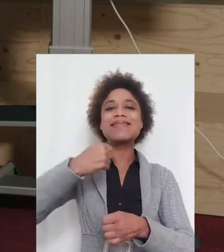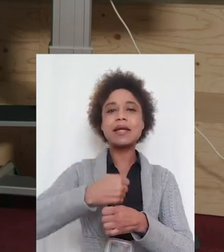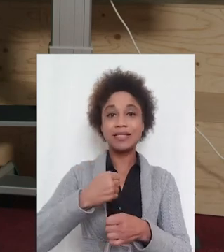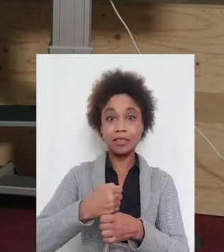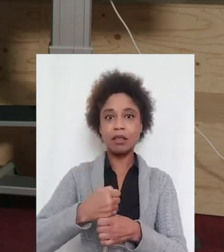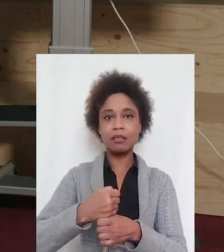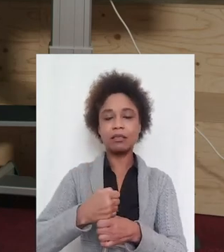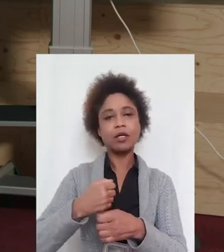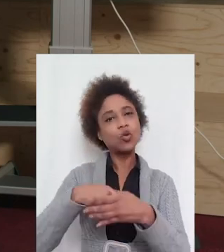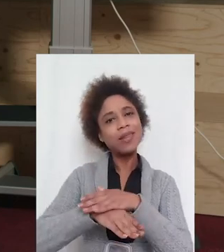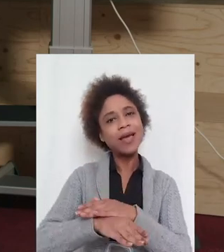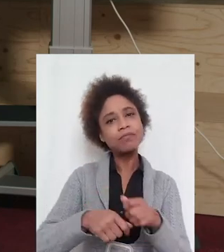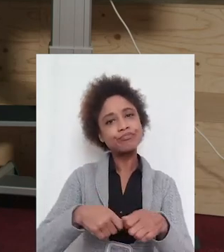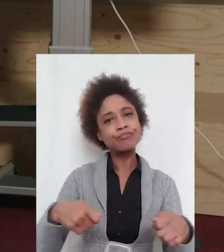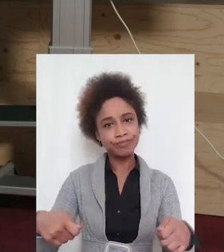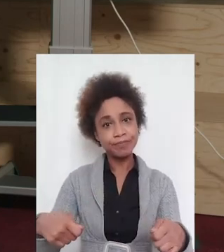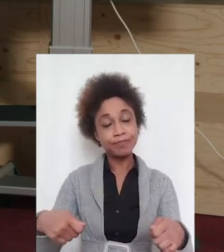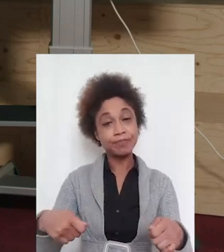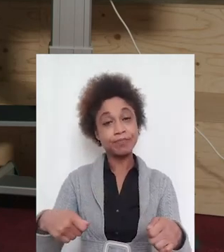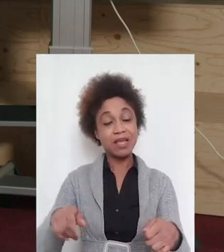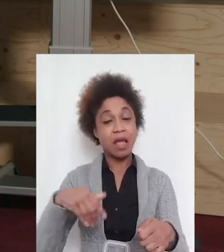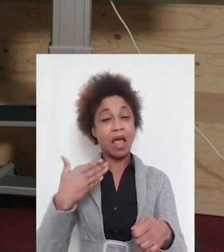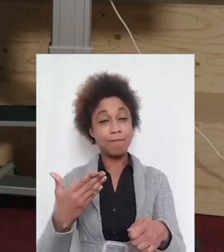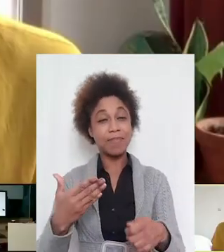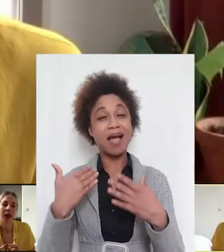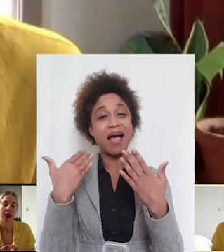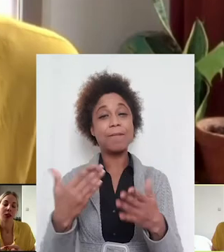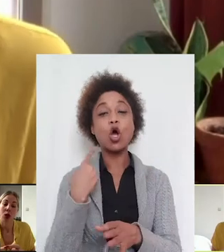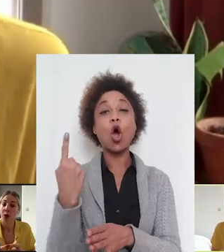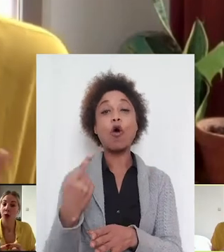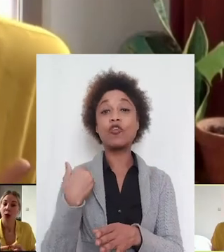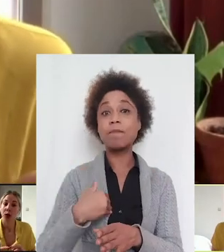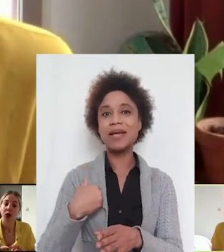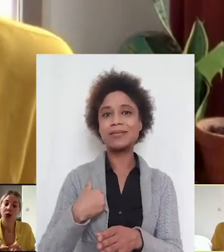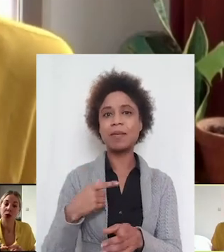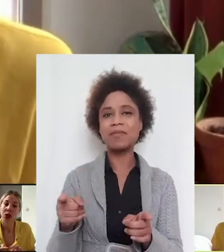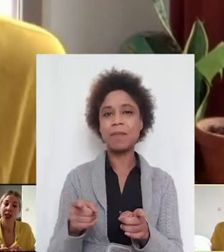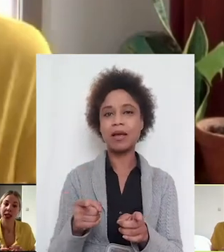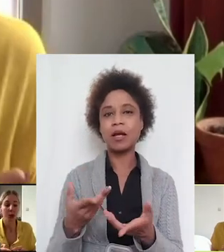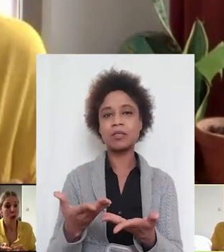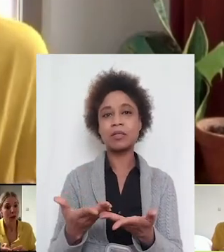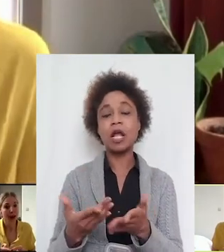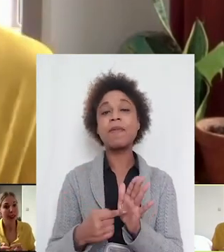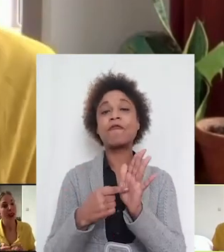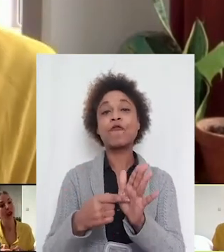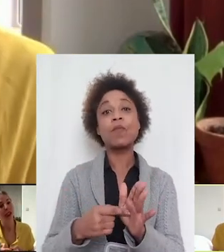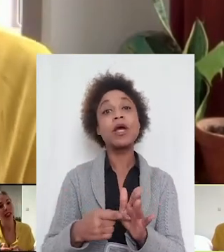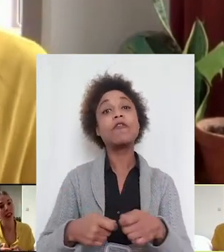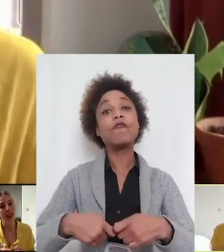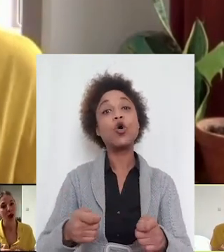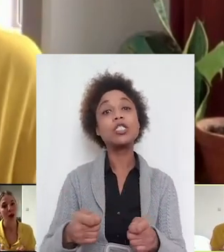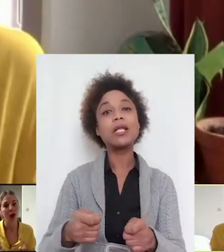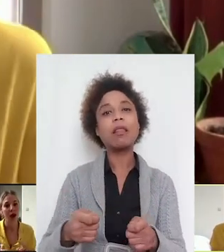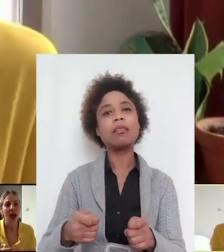toegankelijkheidshulpmiddelen. We hebben aanbod over mensen met een beperking. Zoals bijvoorbeeld de voorstelling Spoonface, die nu te zien